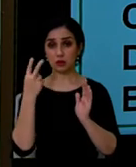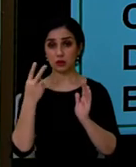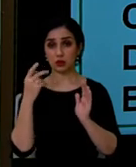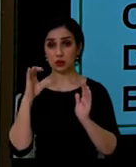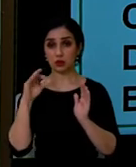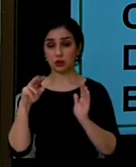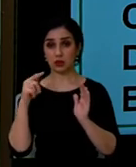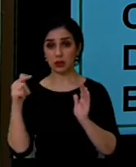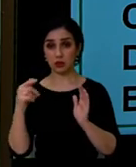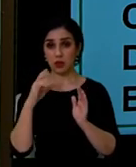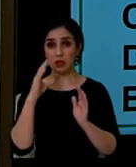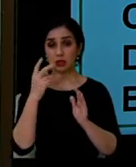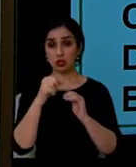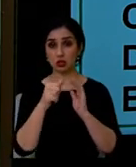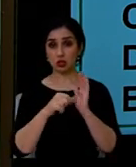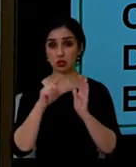28,02 грамма. С.